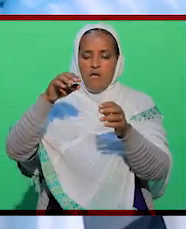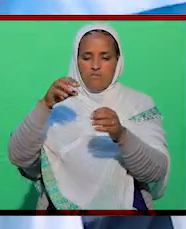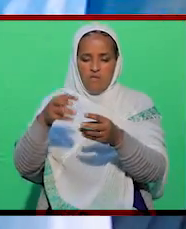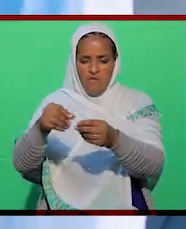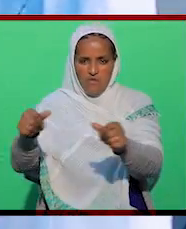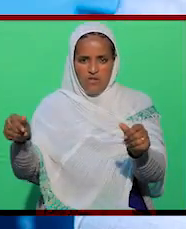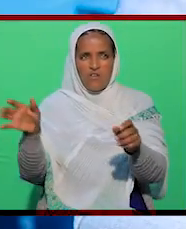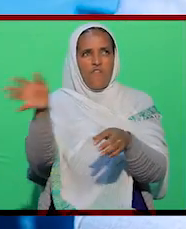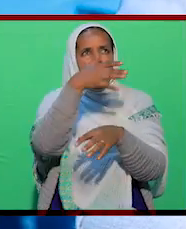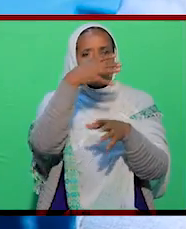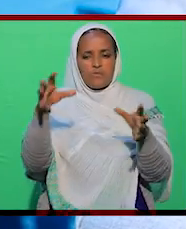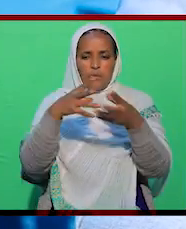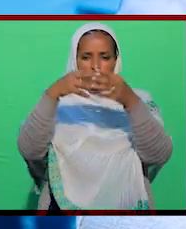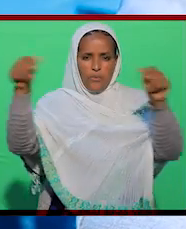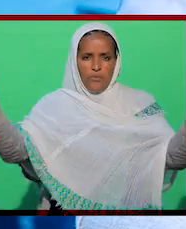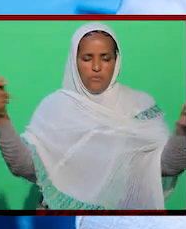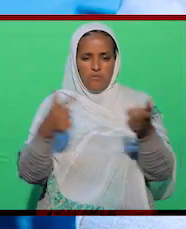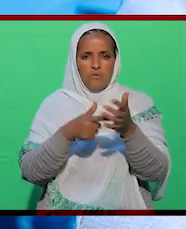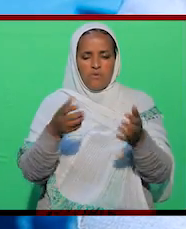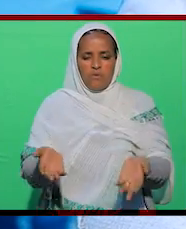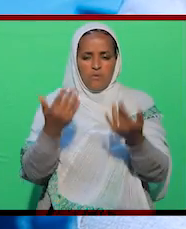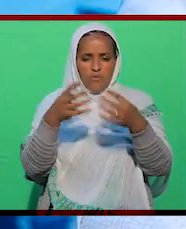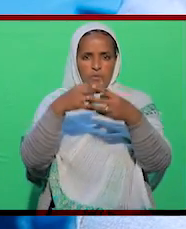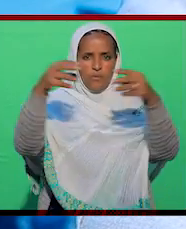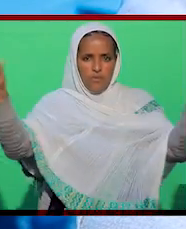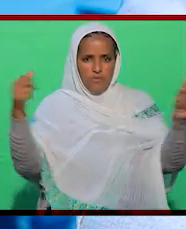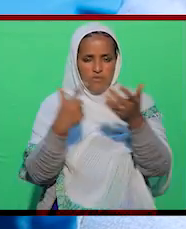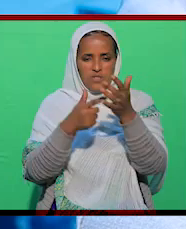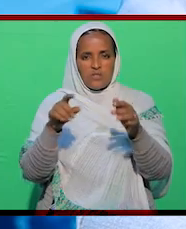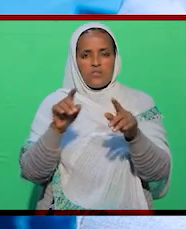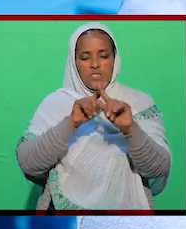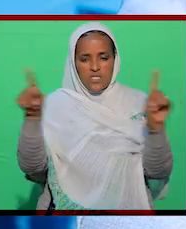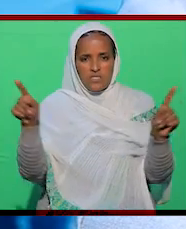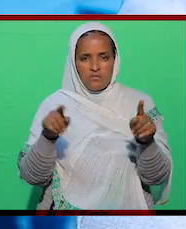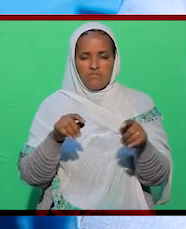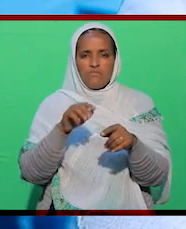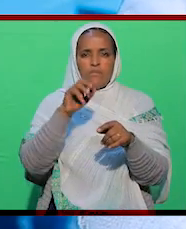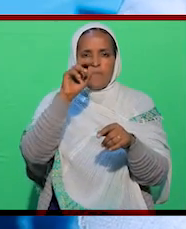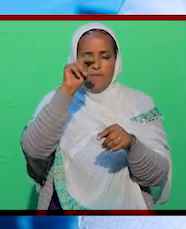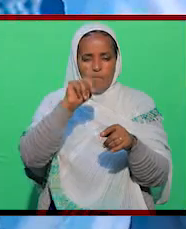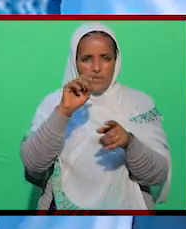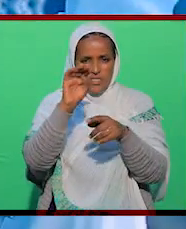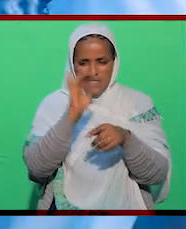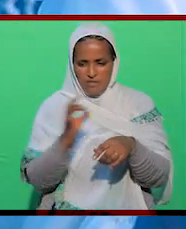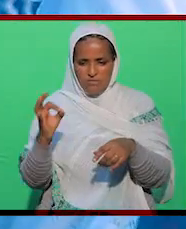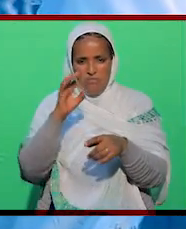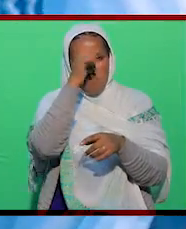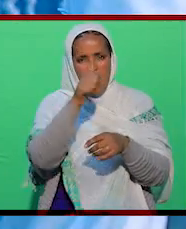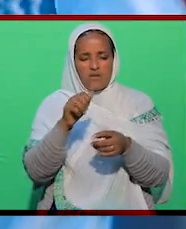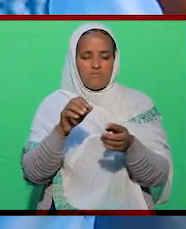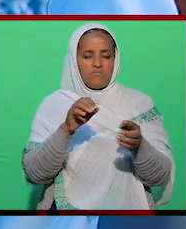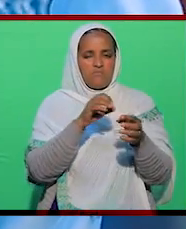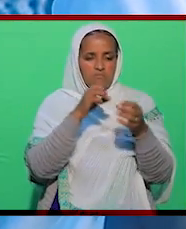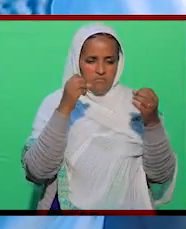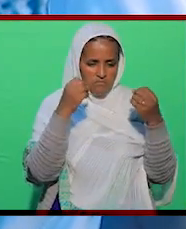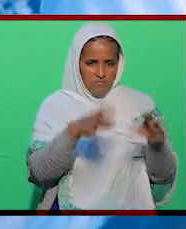አሸዋ አፈር ነው ነፋስ ሁሉ ይወስደዋል ይበትነዋል ገለባ ያገኘው ሁሉ ይበትነዋል ምርት ግን በቀላሉ አይበትንም ምርት ከሆን